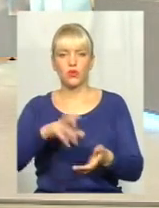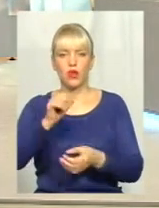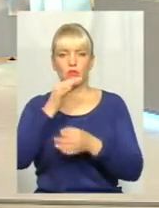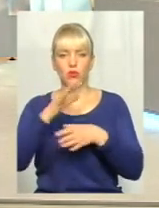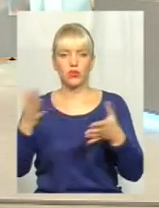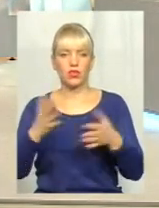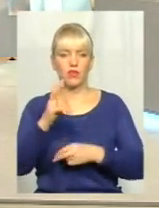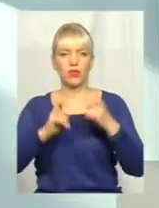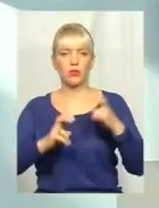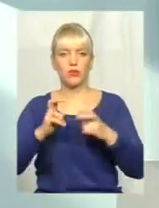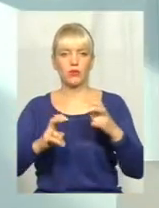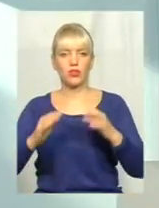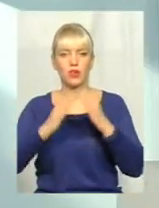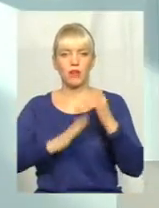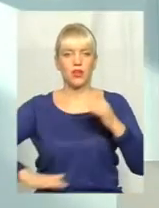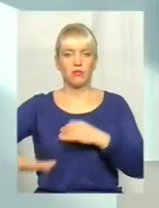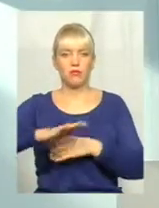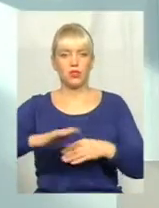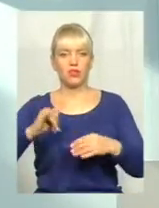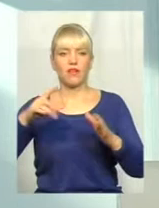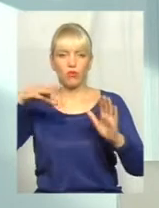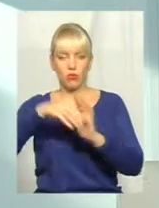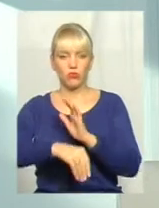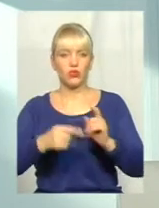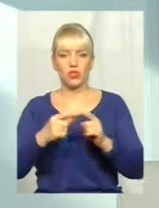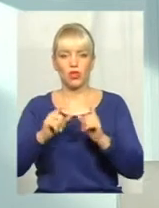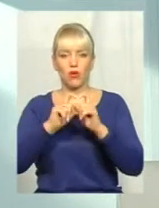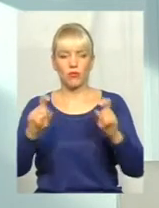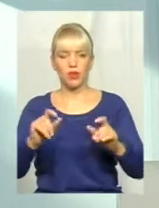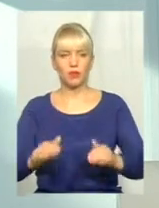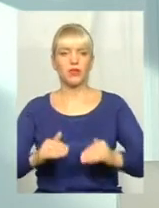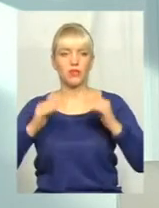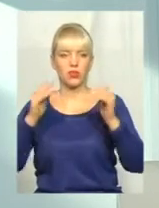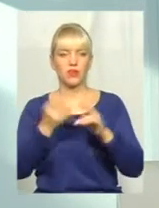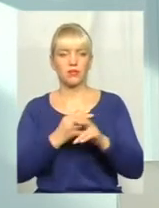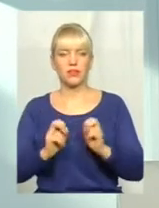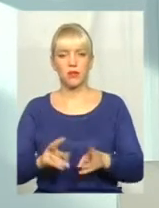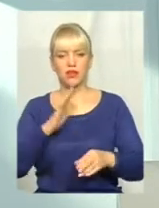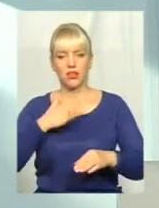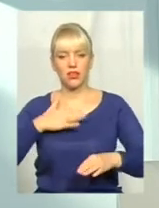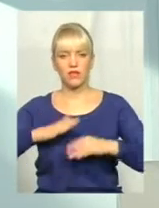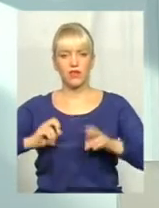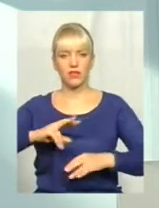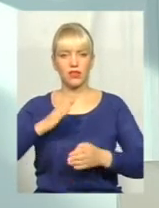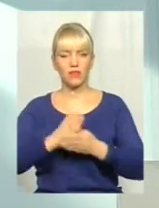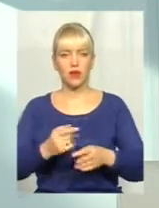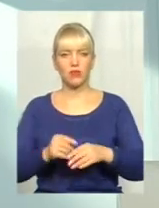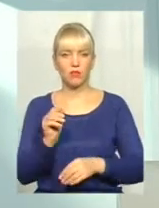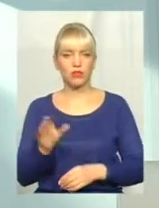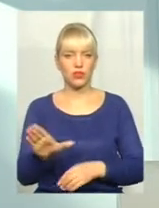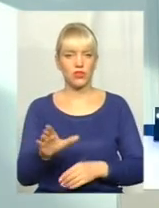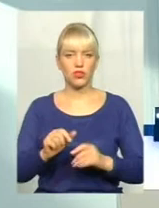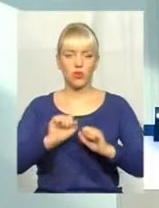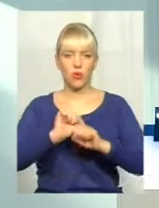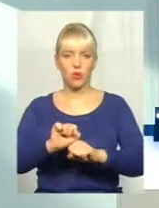будь-які виробничі приміщення, у тому числі об'єкти підвищеної небезпеки. Наші фахівці мають відповідні посвідчення з охорони